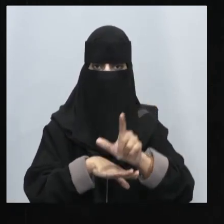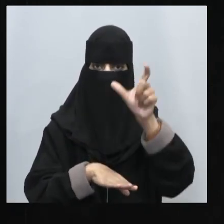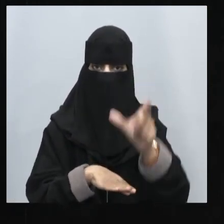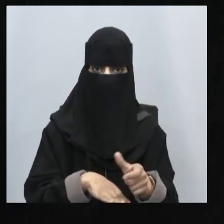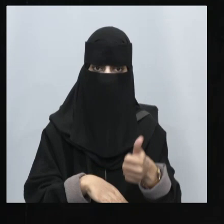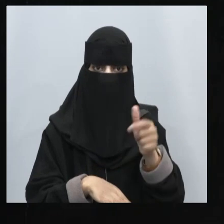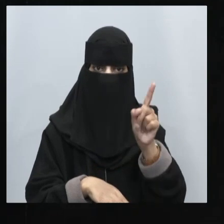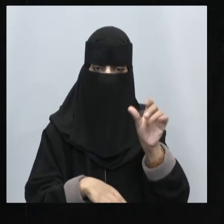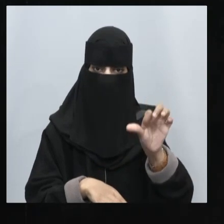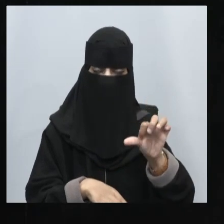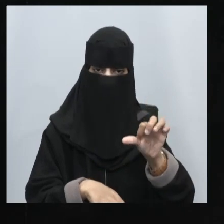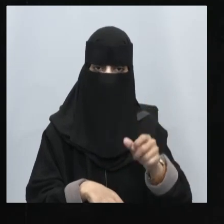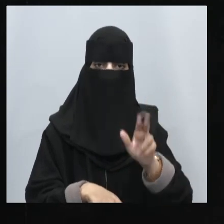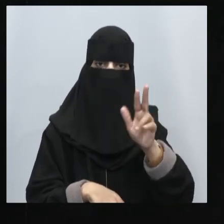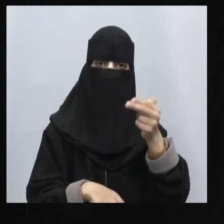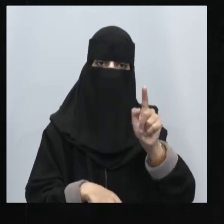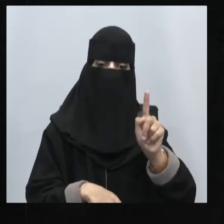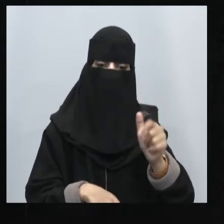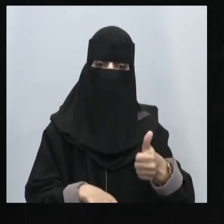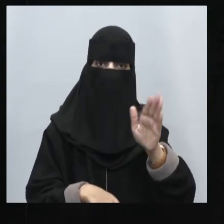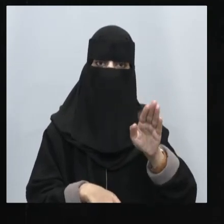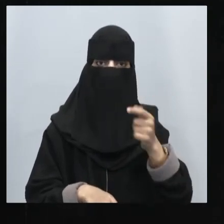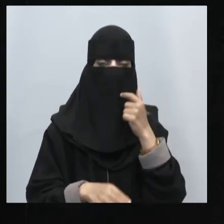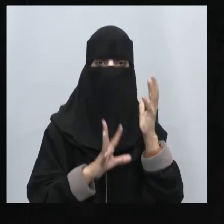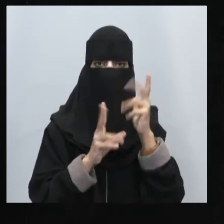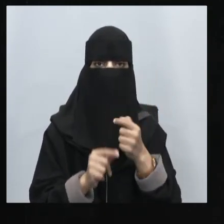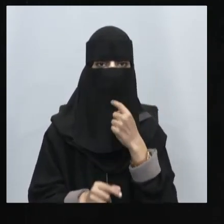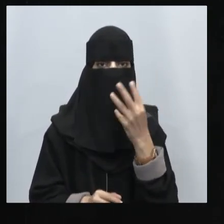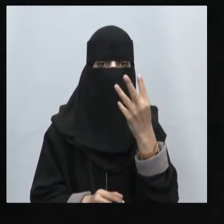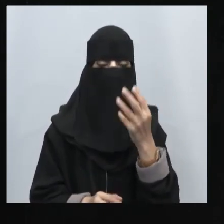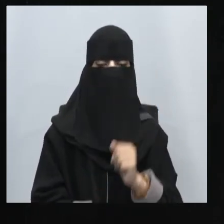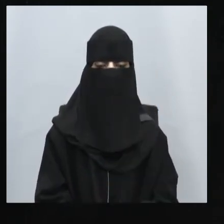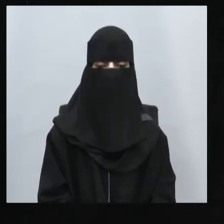الاول ابو العباس مده اربع سنوات